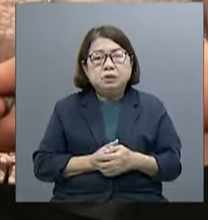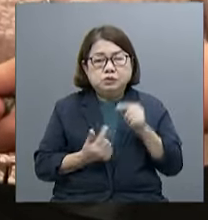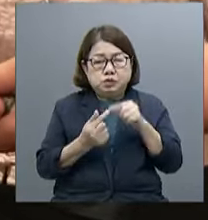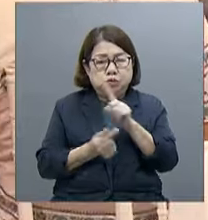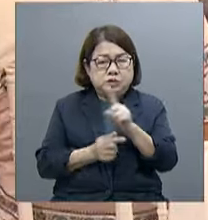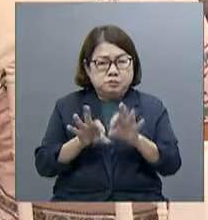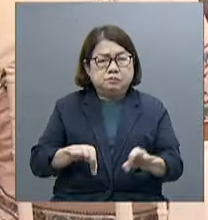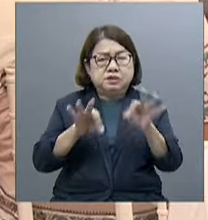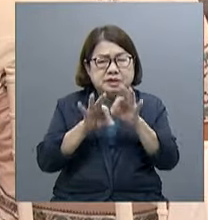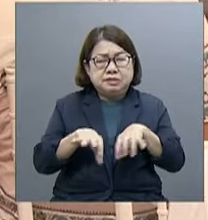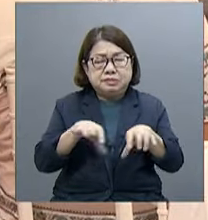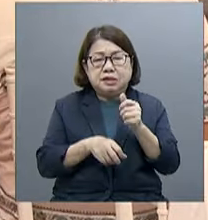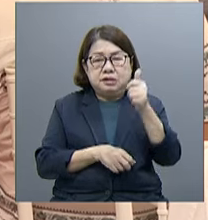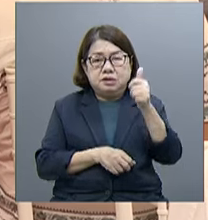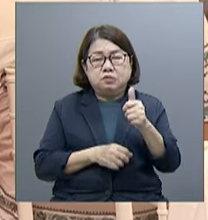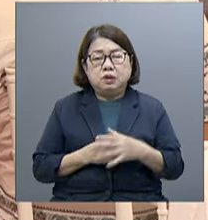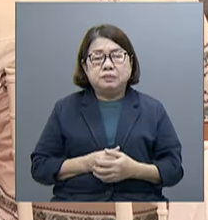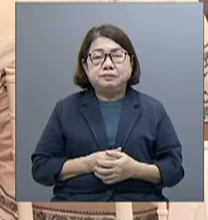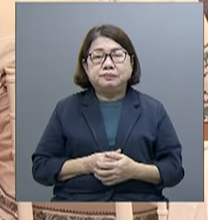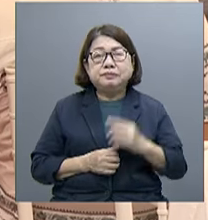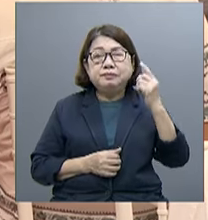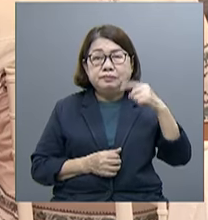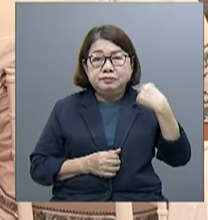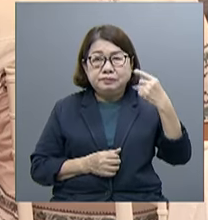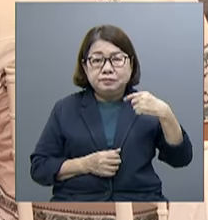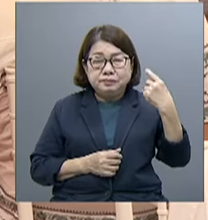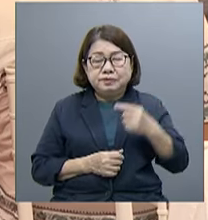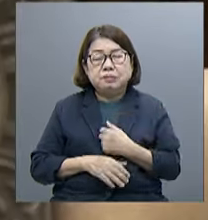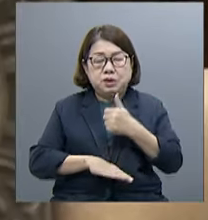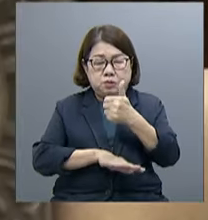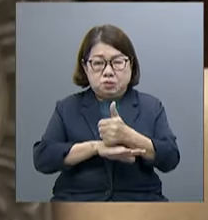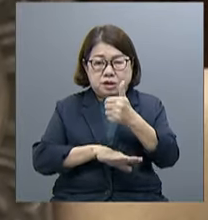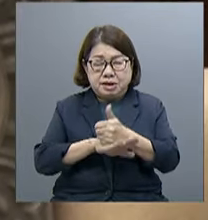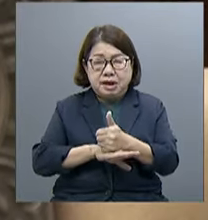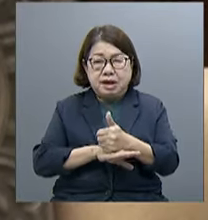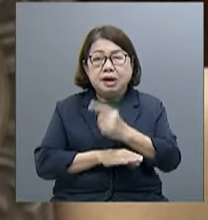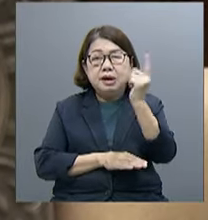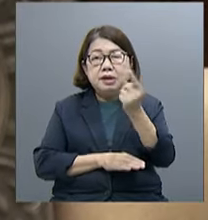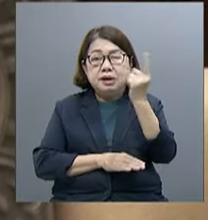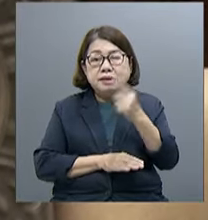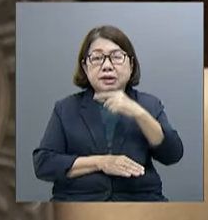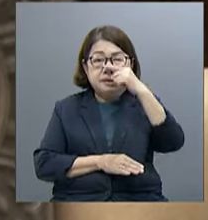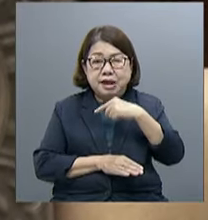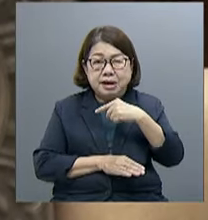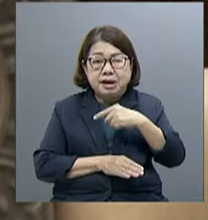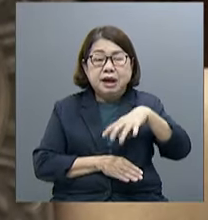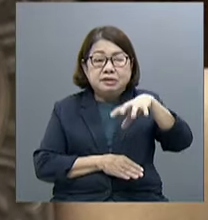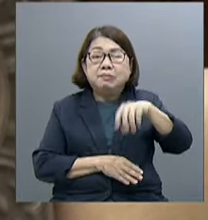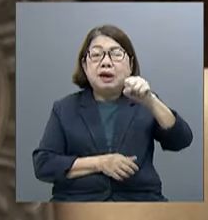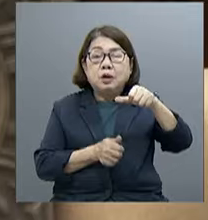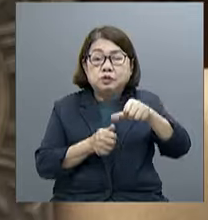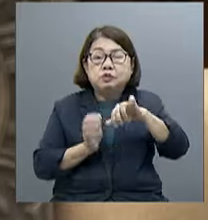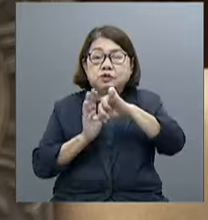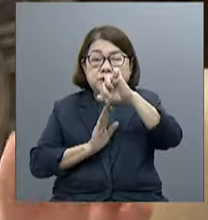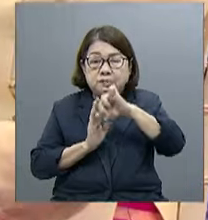ำ นางพัสลินเสวตรัตน์ผู้อำนวยการการท่องเที่ยวแห่งประเทศไทยสำนักงานเชียงใหม่บอกว่าห